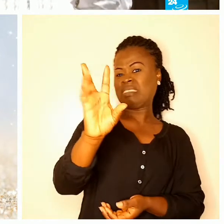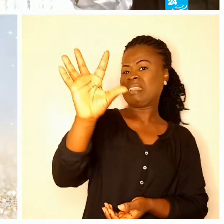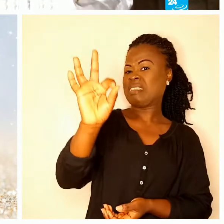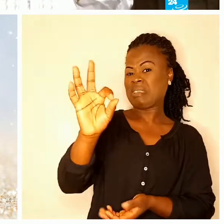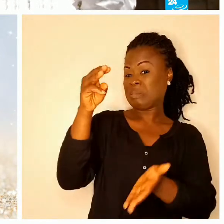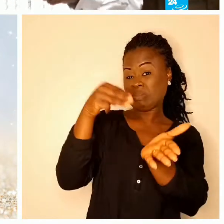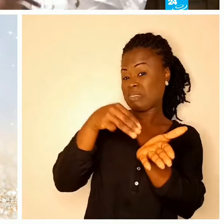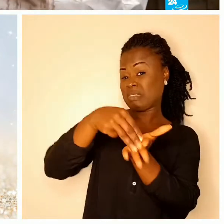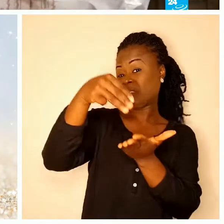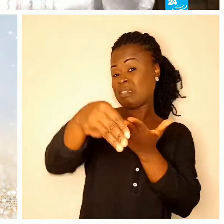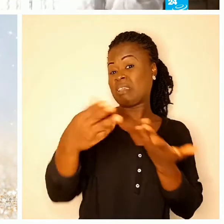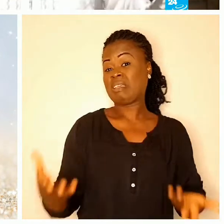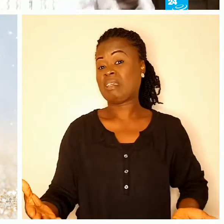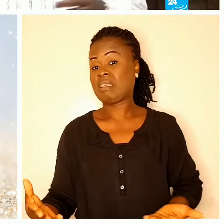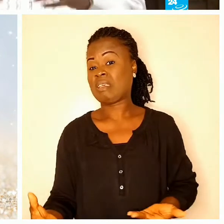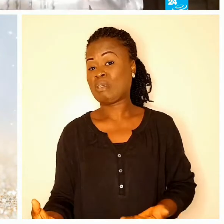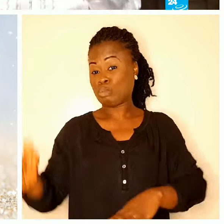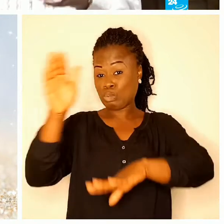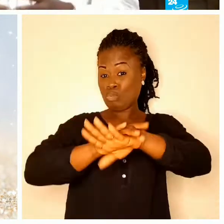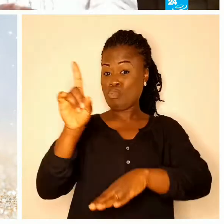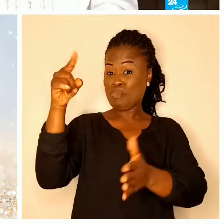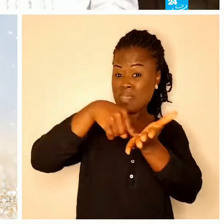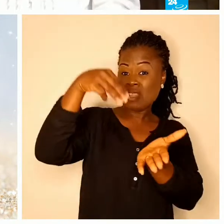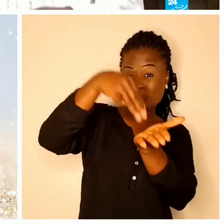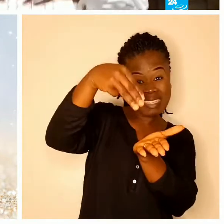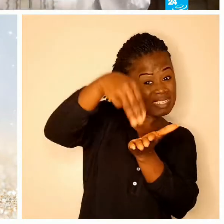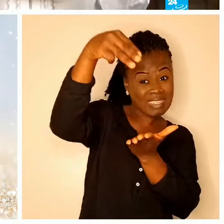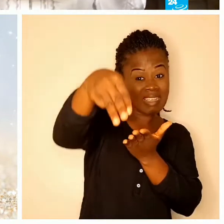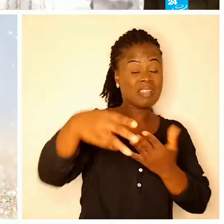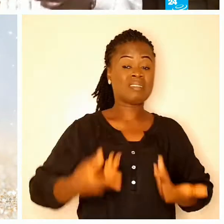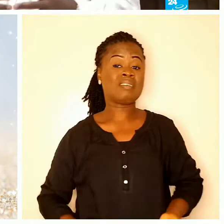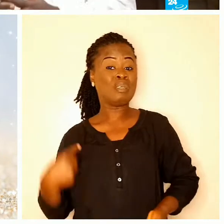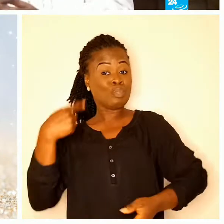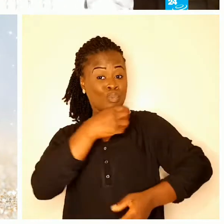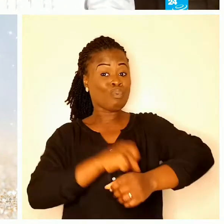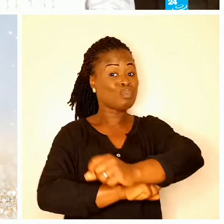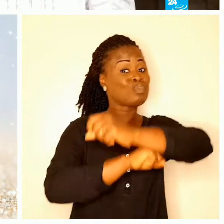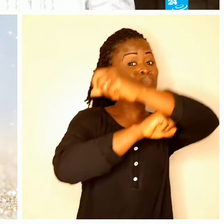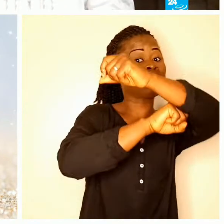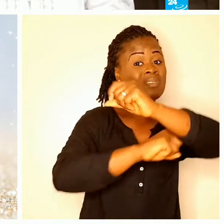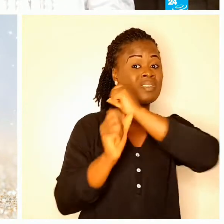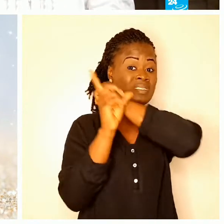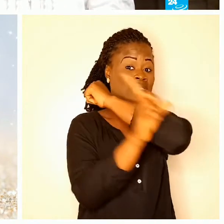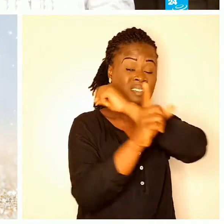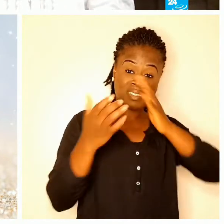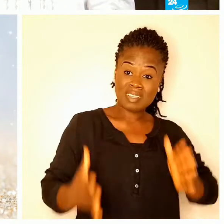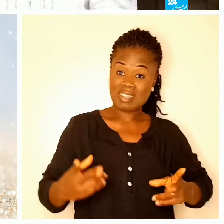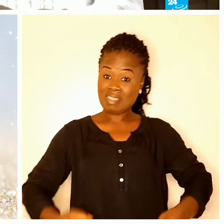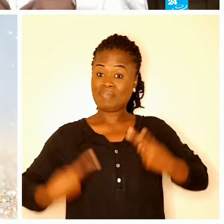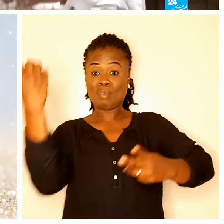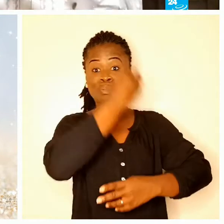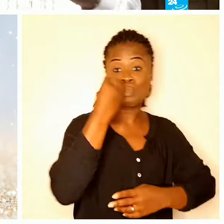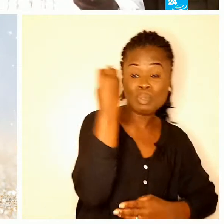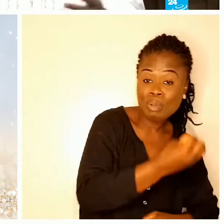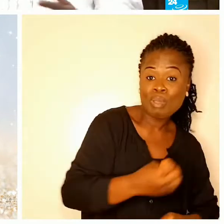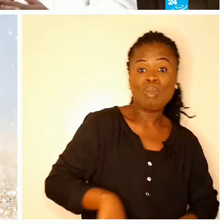les 1000 milliards, mais sur toute la panoplie, l'appui à la diaspora, l'accompagnement de la résilience économique des entreprises